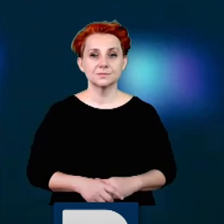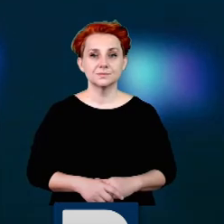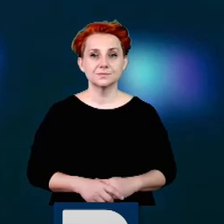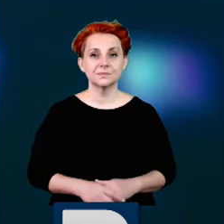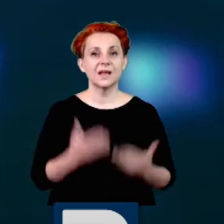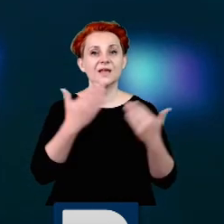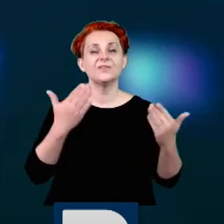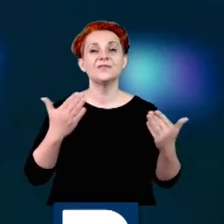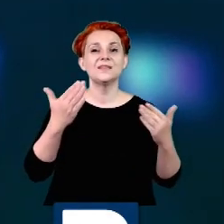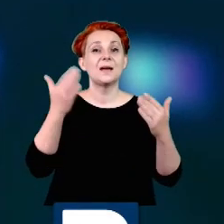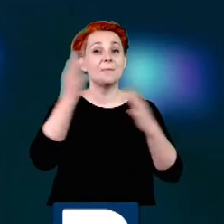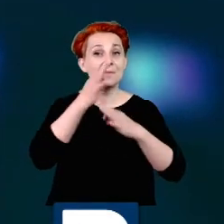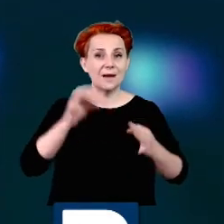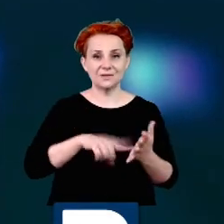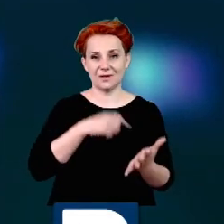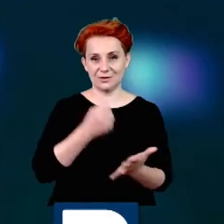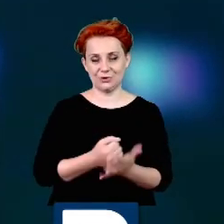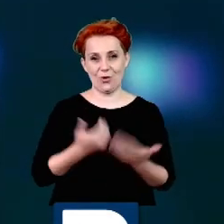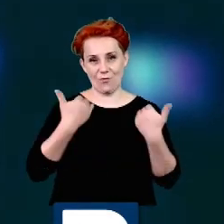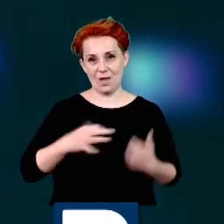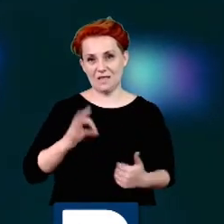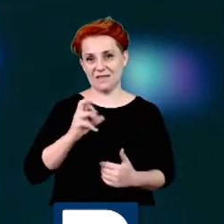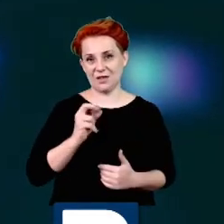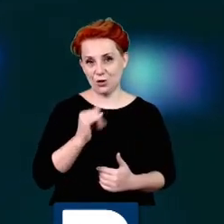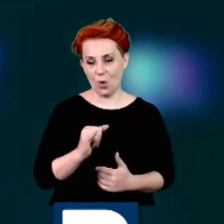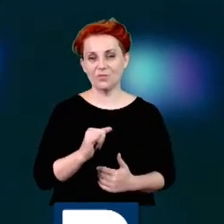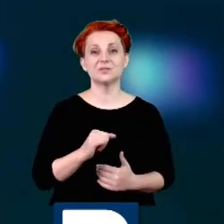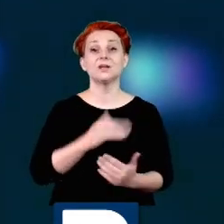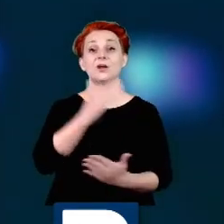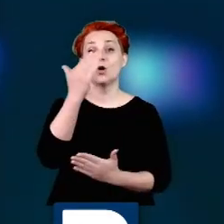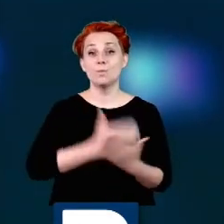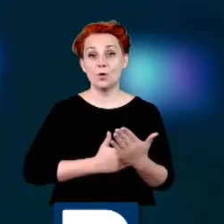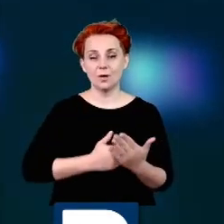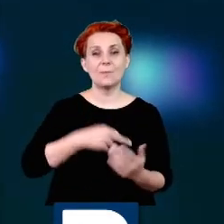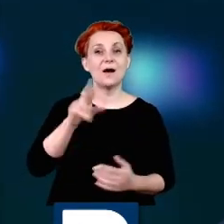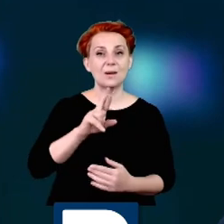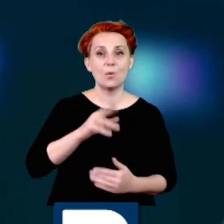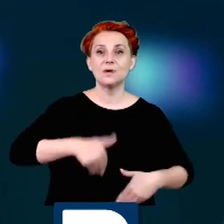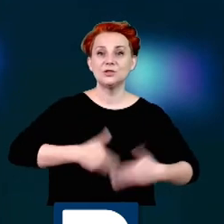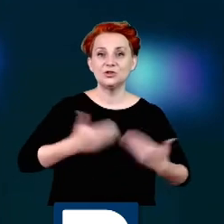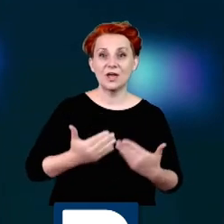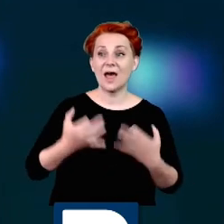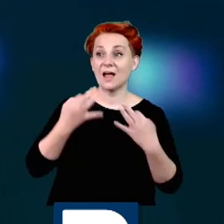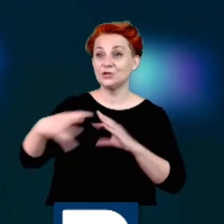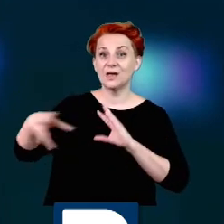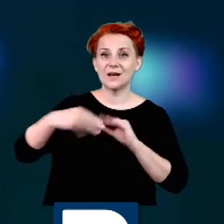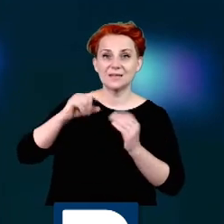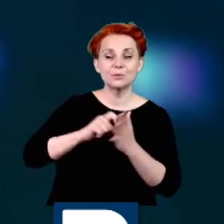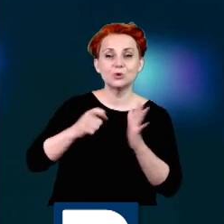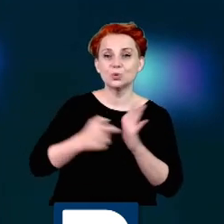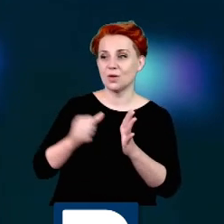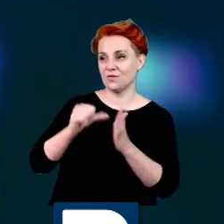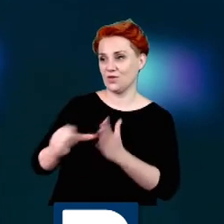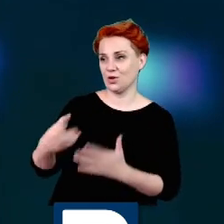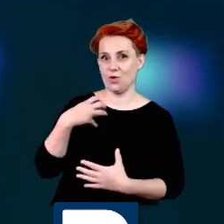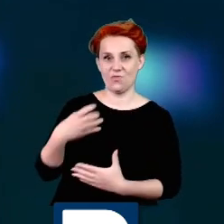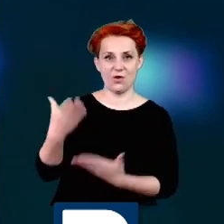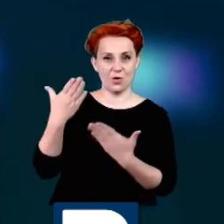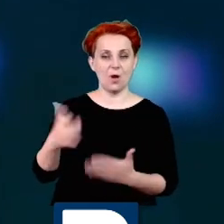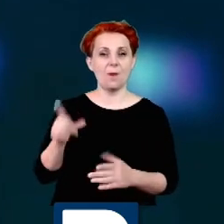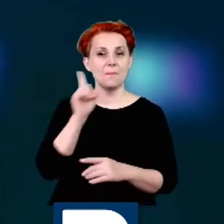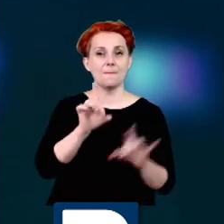Państwa ponownie Adrian Stankowski, to jest program Republika Dzień w studiu telewizji Republika. Wyjątkowy gość, proszę Państwa, pan